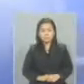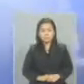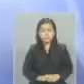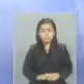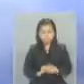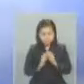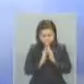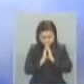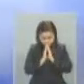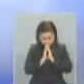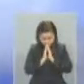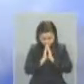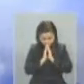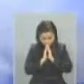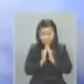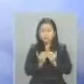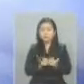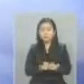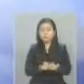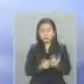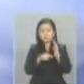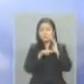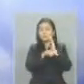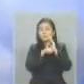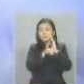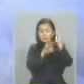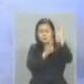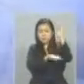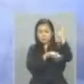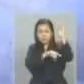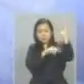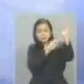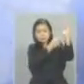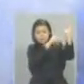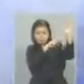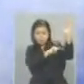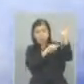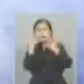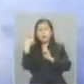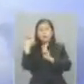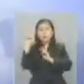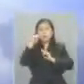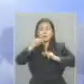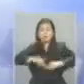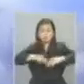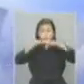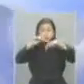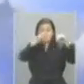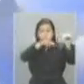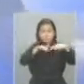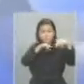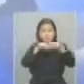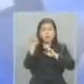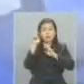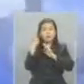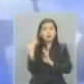สวัสดีค่ะระยะนี้หลายจังหวัดทางภาคตะวันออกและก็ภาคใต้ด้านฝั่งอันดามันยังต้องระวังอันตรายจากสภาวะน้ำท่วมฉับพลันน้ำป่าไหลหลากซึ่งต้องคอยเฝ้